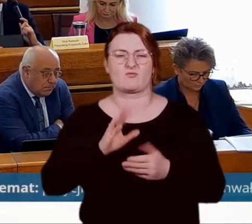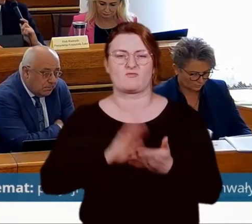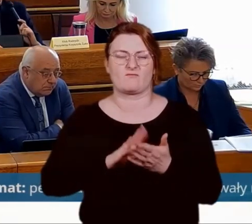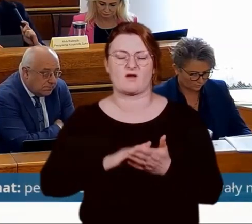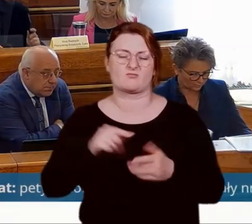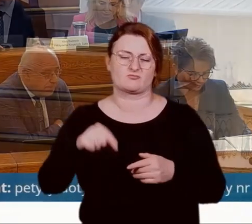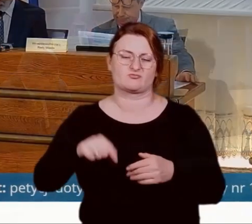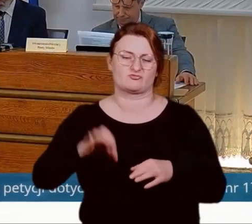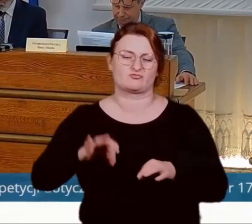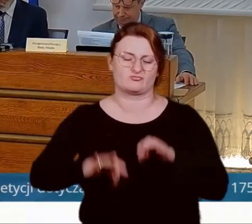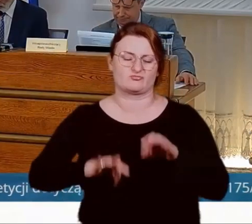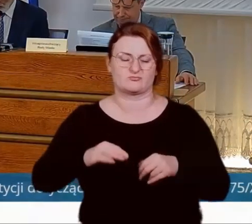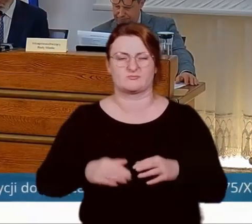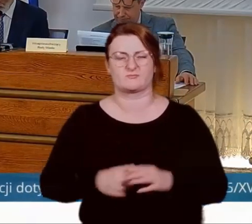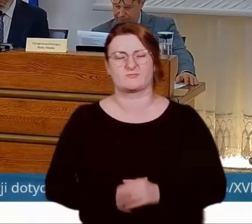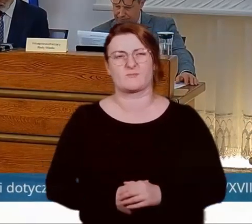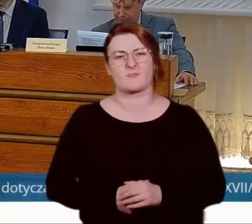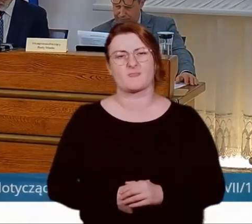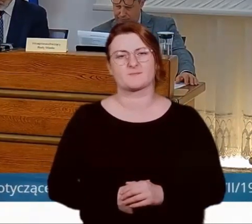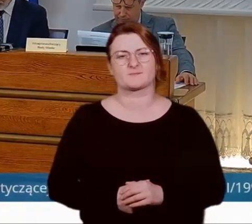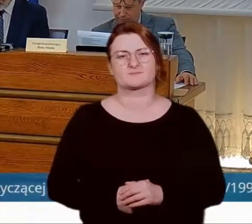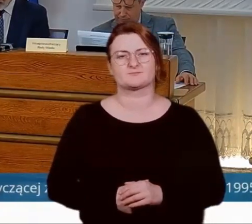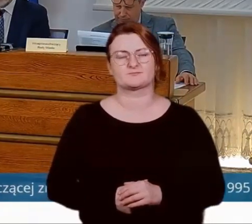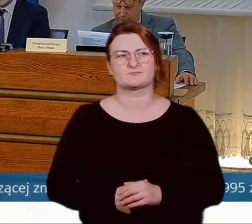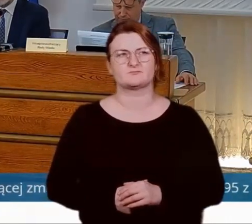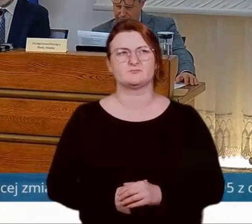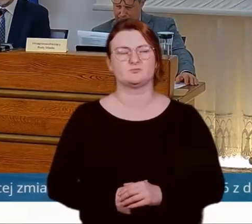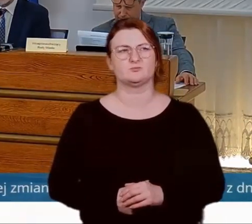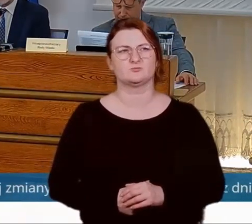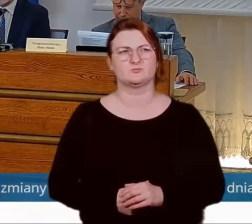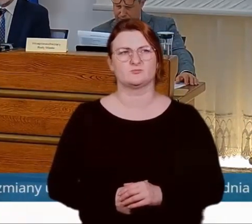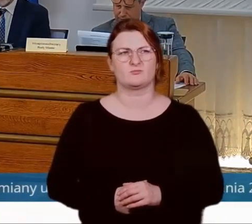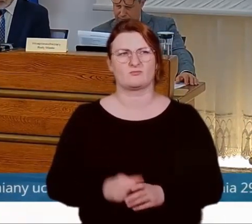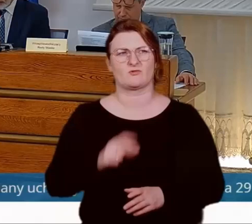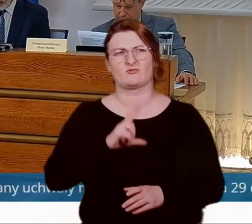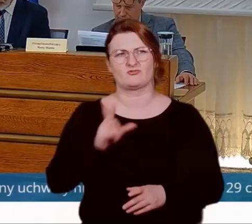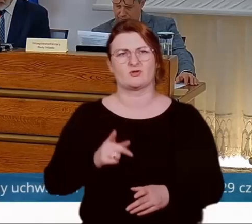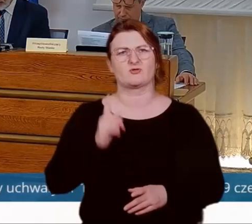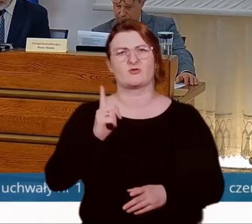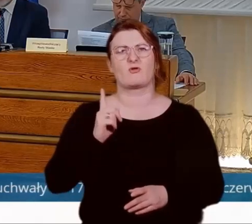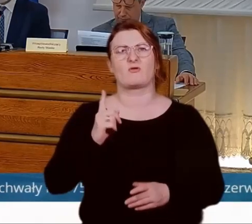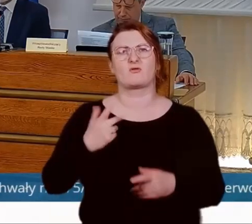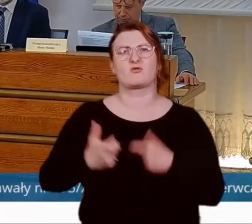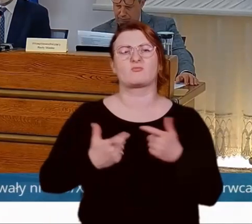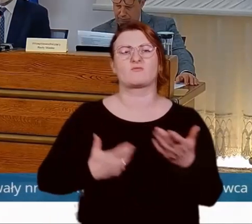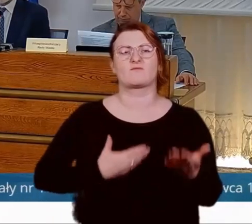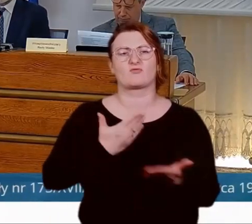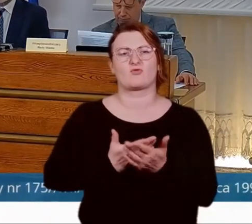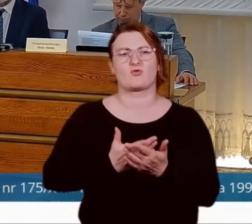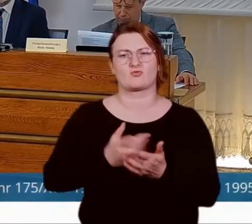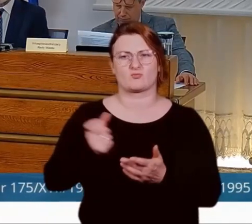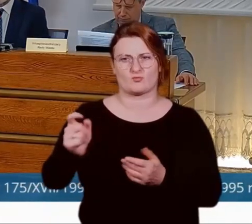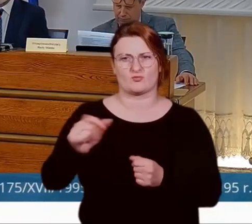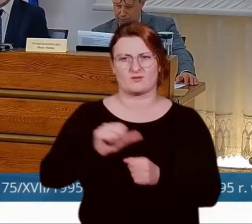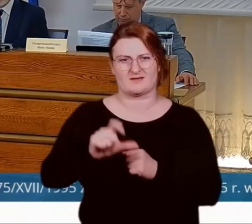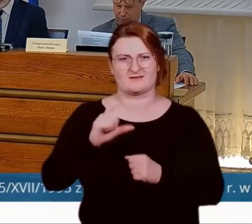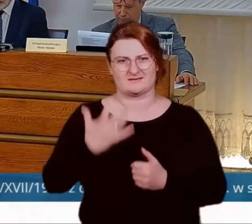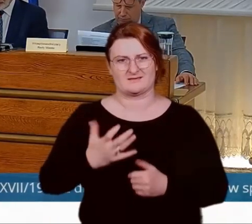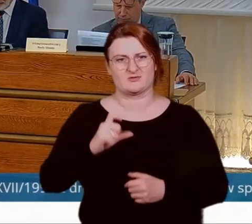Przewodniczący. Dziękuję bardzo. Czy jest obecny ktoś z wnioskodawców, chciałby zabrać głos w tej sprawie?